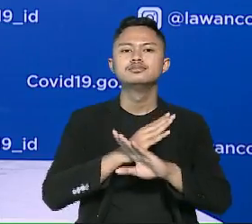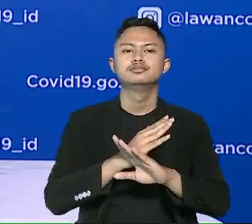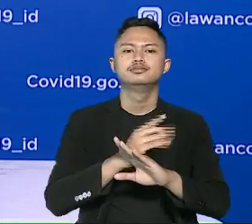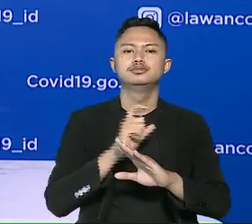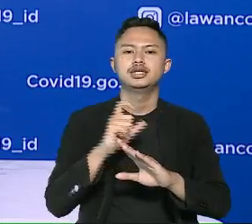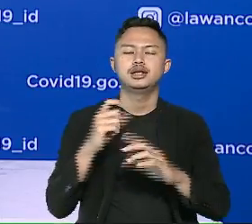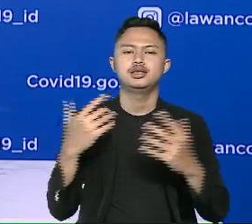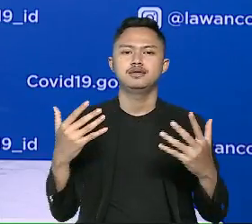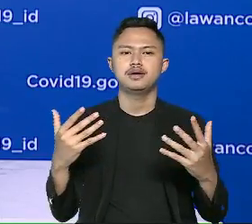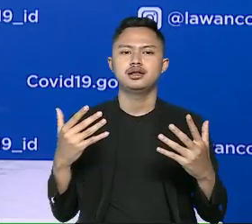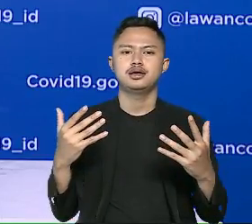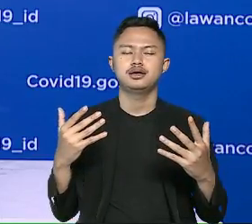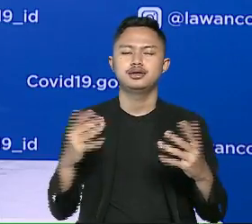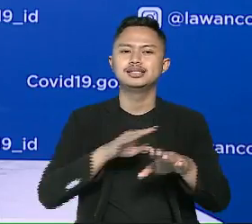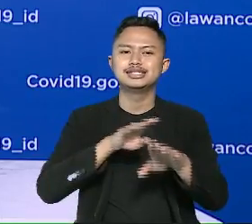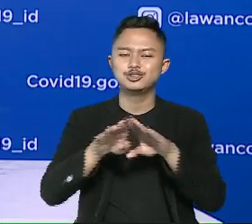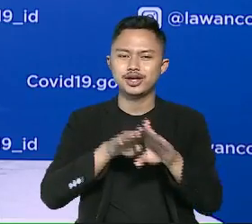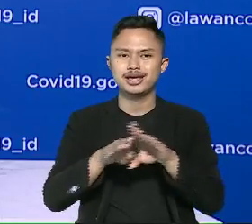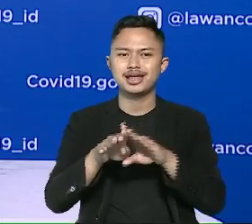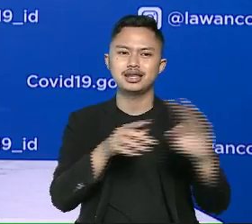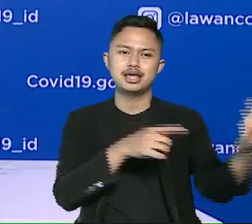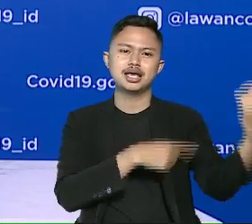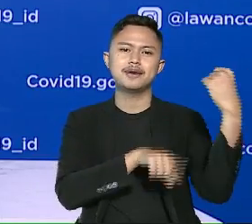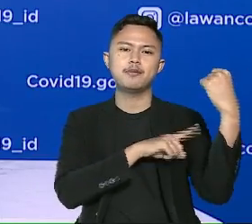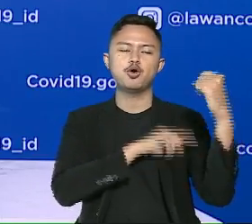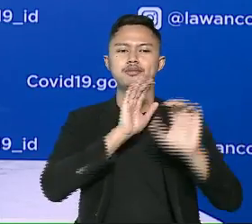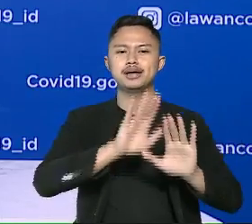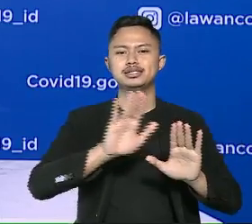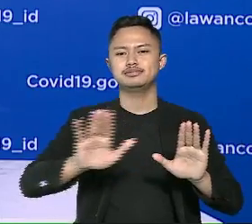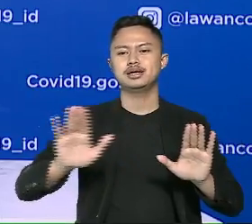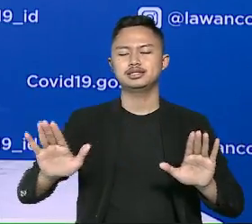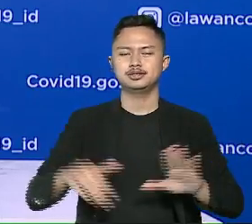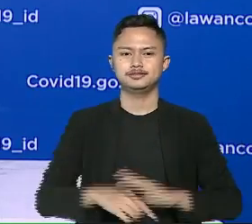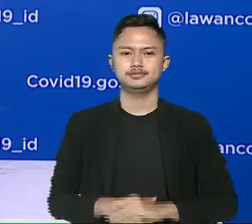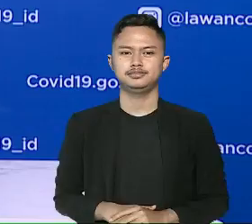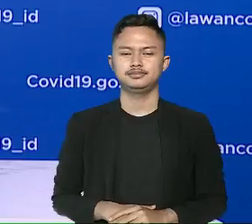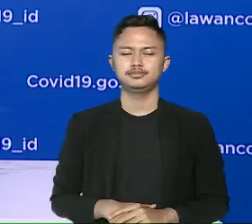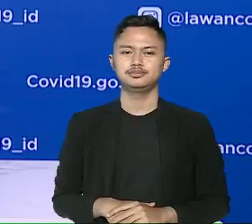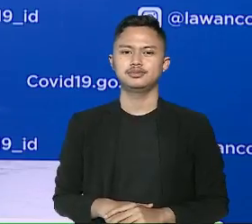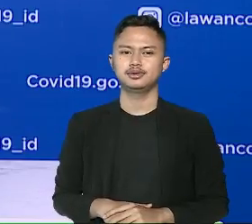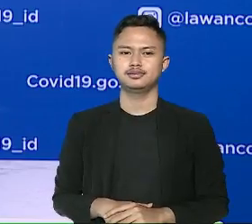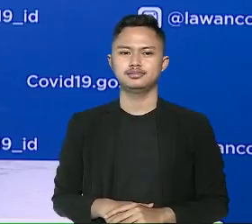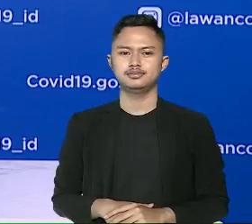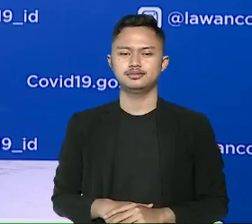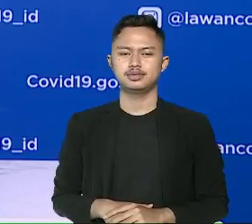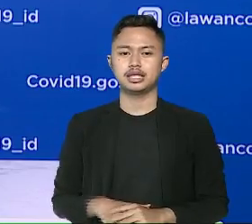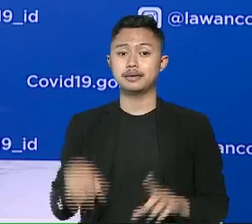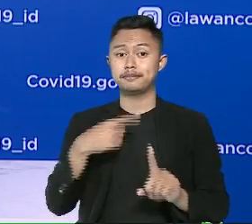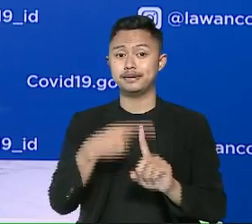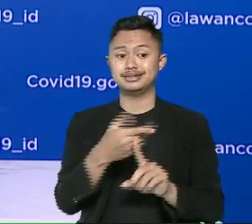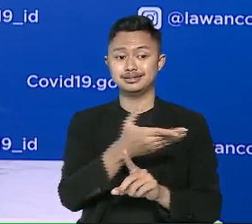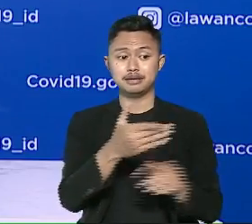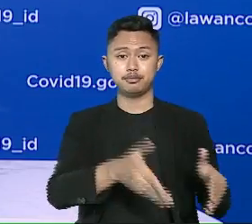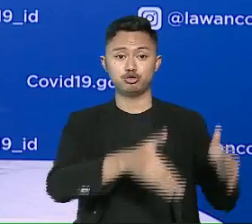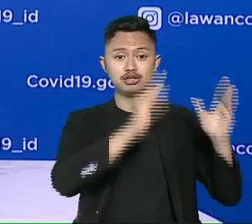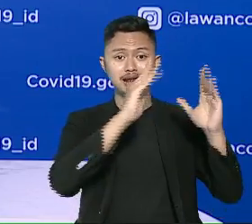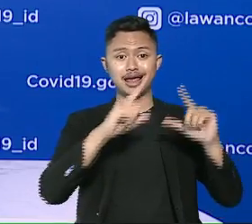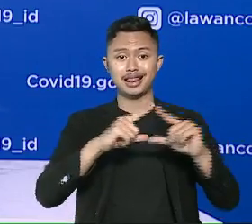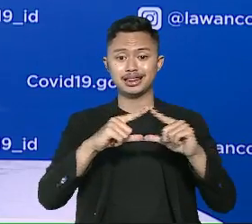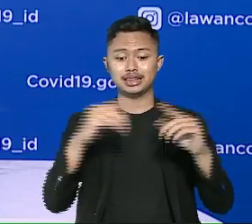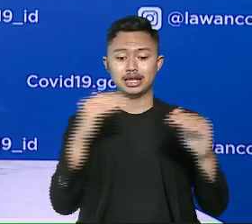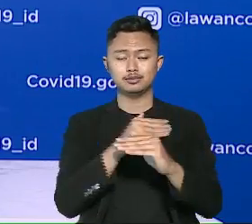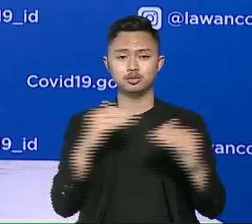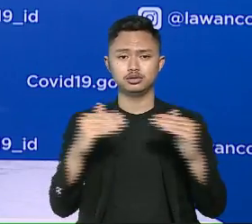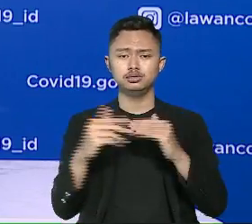berbagai cara yang bisa disesuaikan dengan kemampuan masing-masing. Selain itu, pemilik atau perusahaan alat